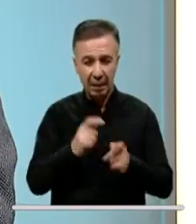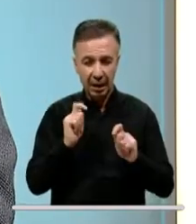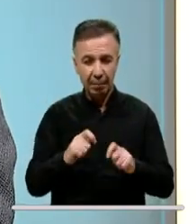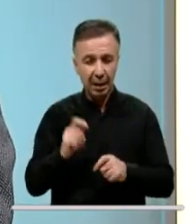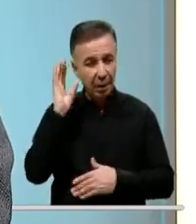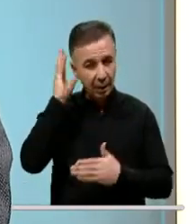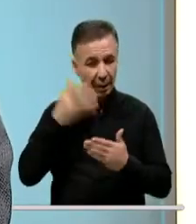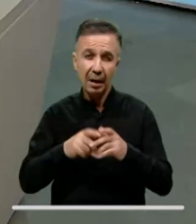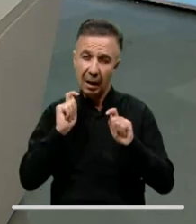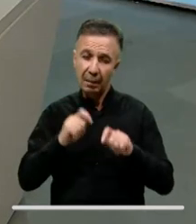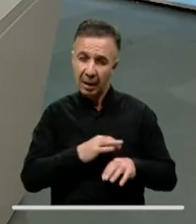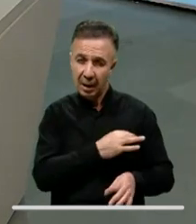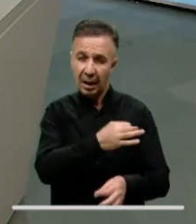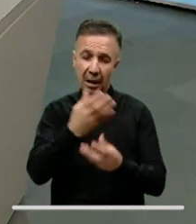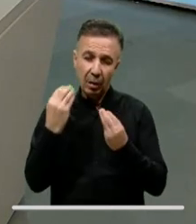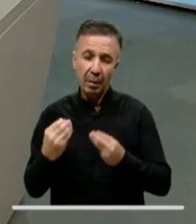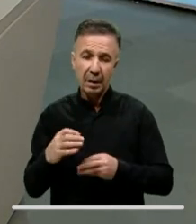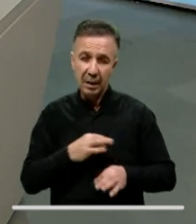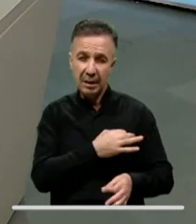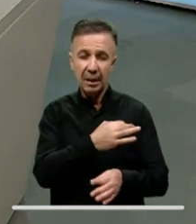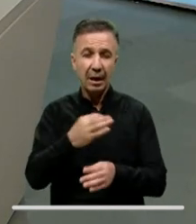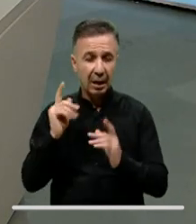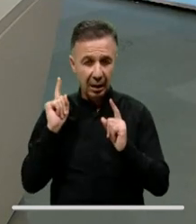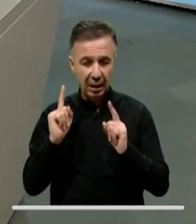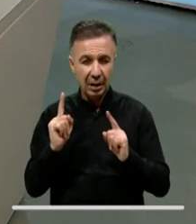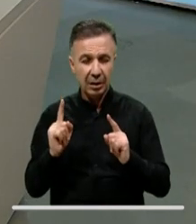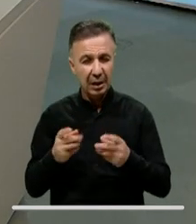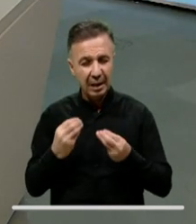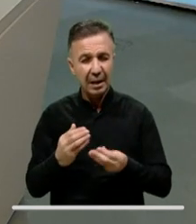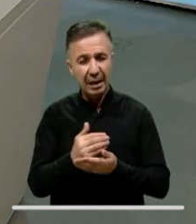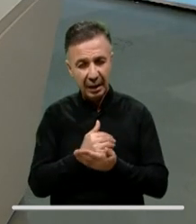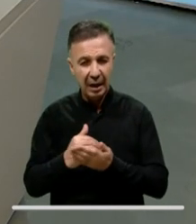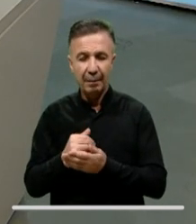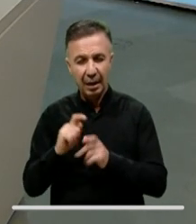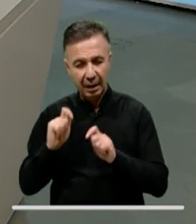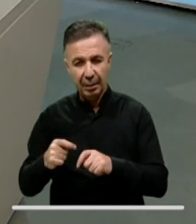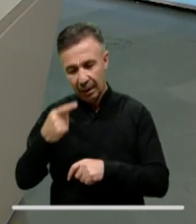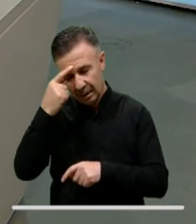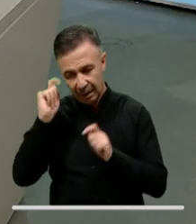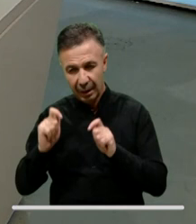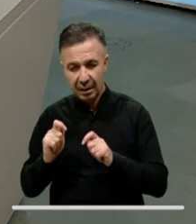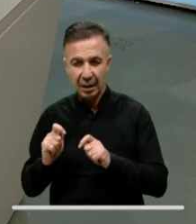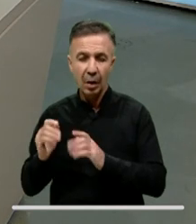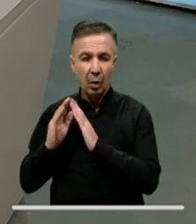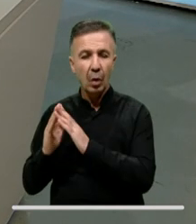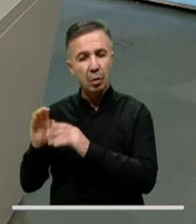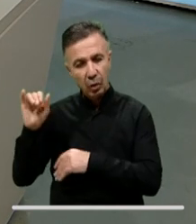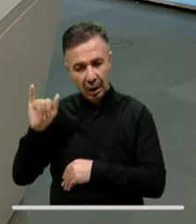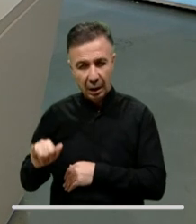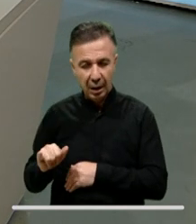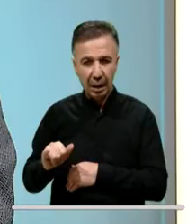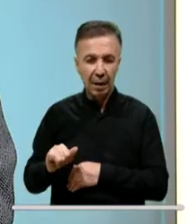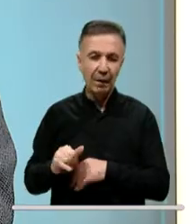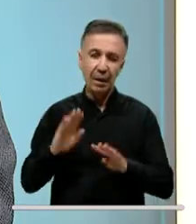getirenlerden olmamızı, amin. İnsanlara karşı salih amel, komşuluk hukukundan tutun da trafik hukukuna kadar ve